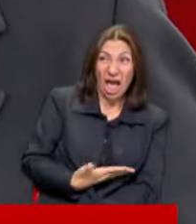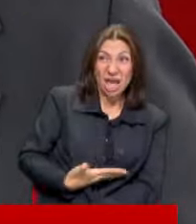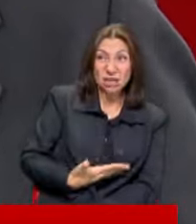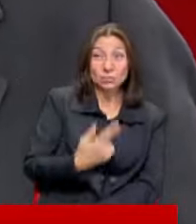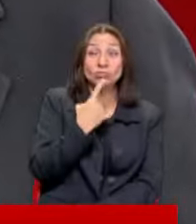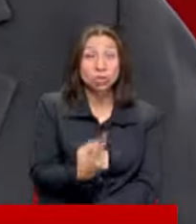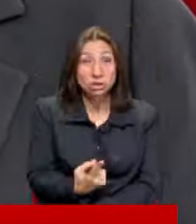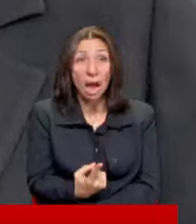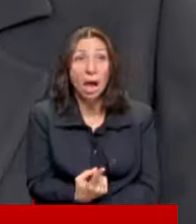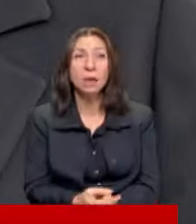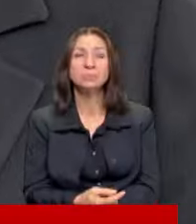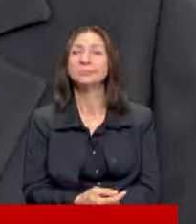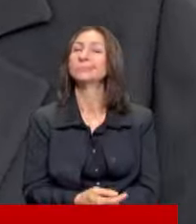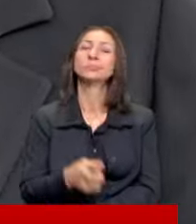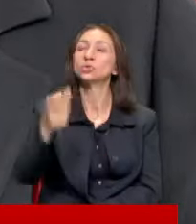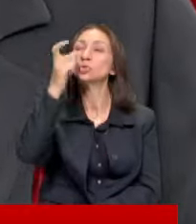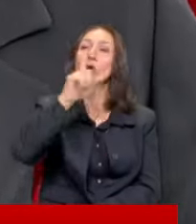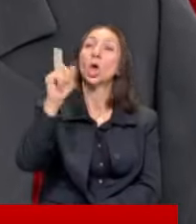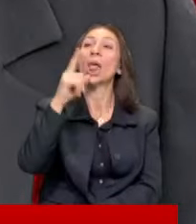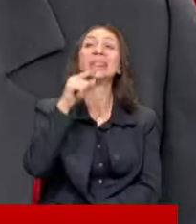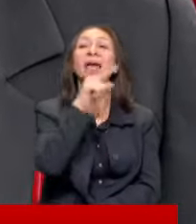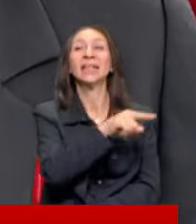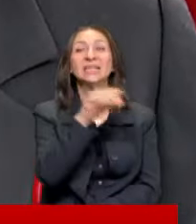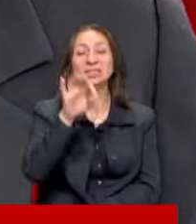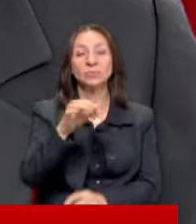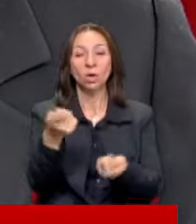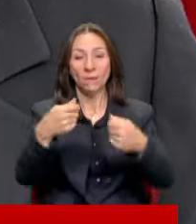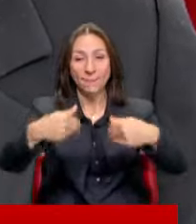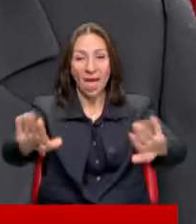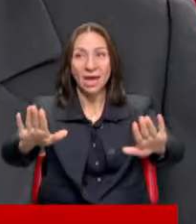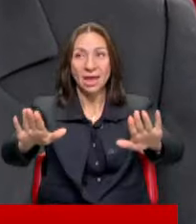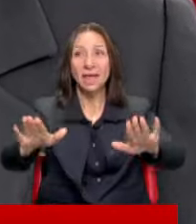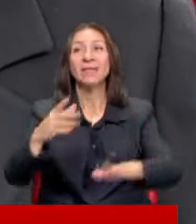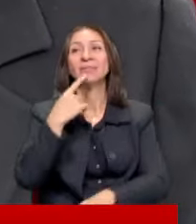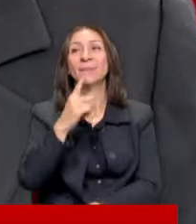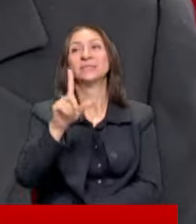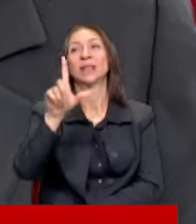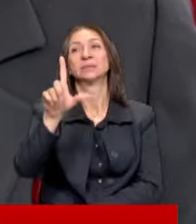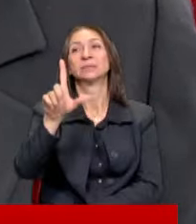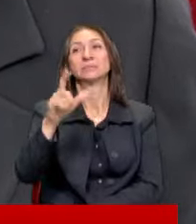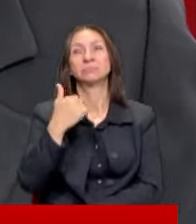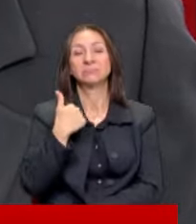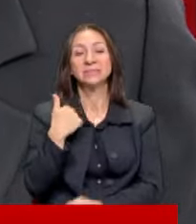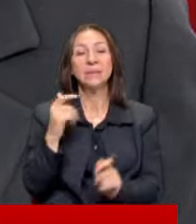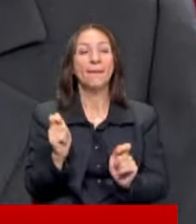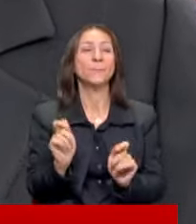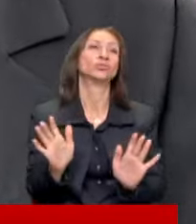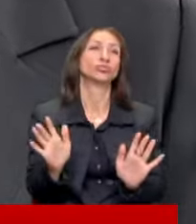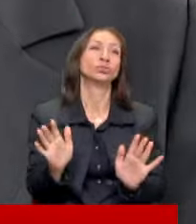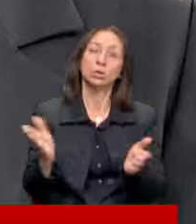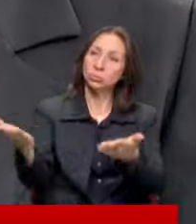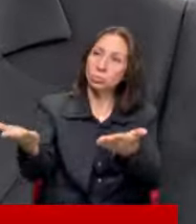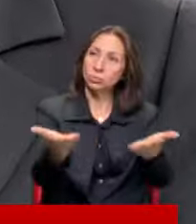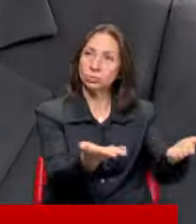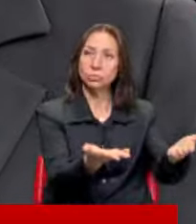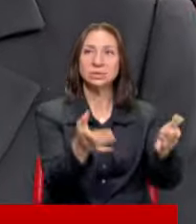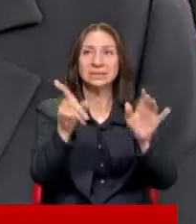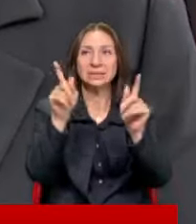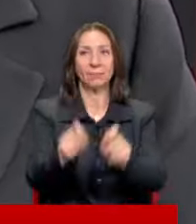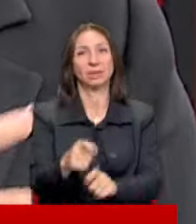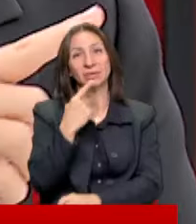çekiyorsa bu ülkeyi yönetenlerin şimdiden görevi bırakıp demesi lazım ki biz beceremiyoruz gelin siz